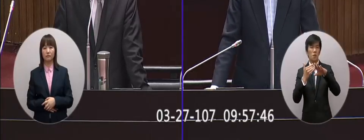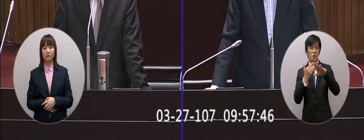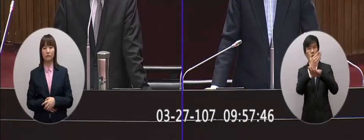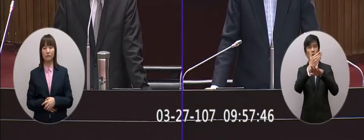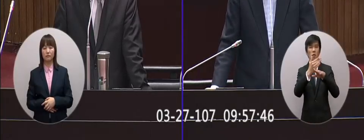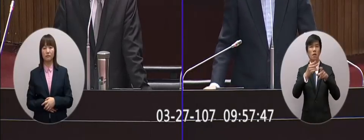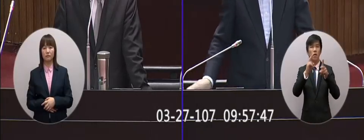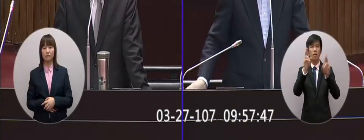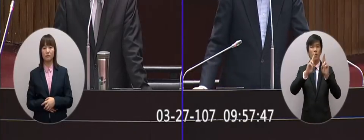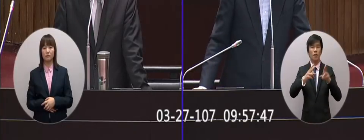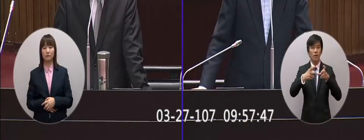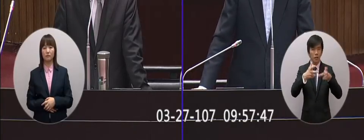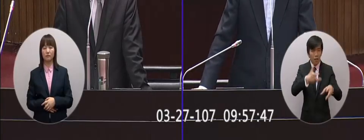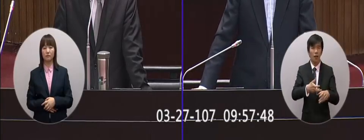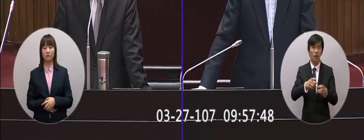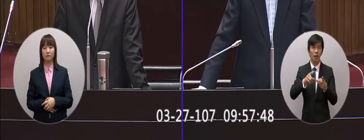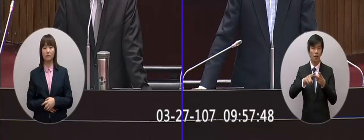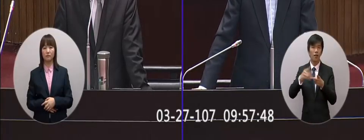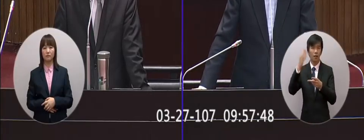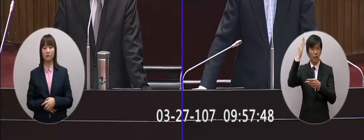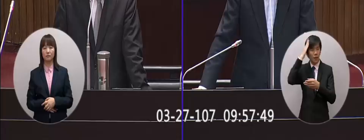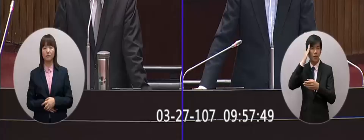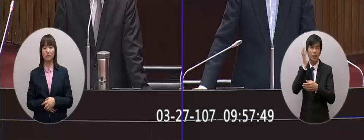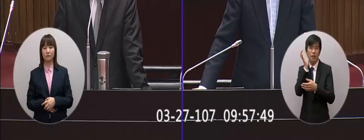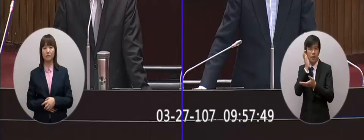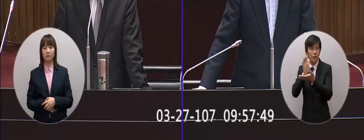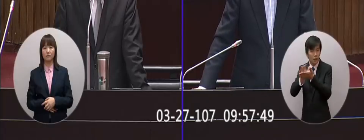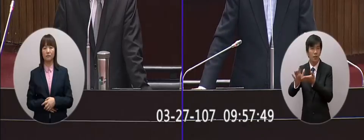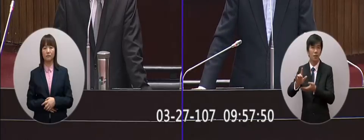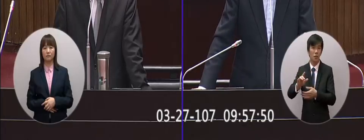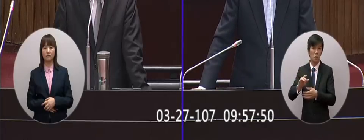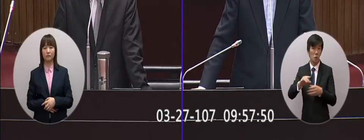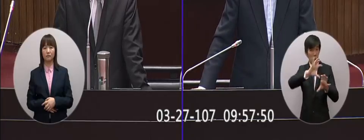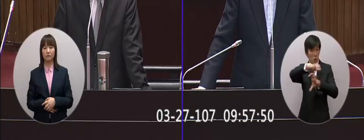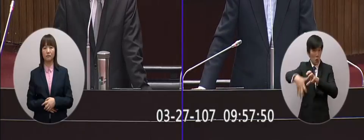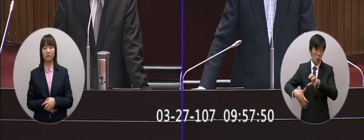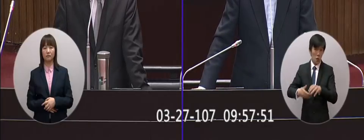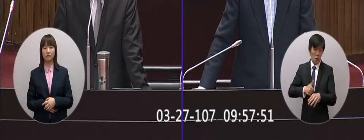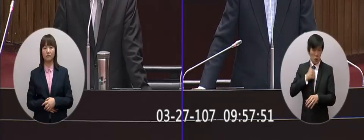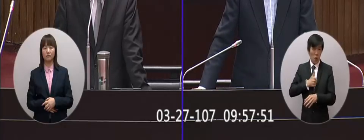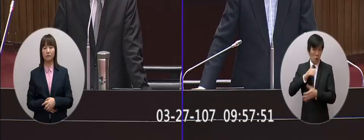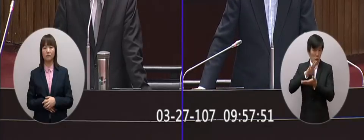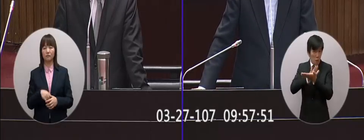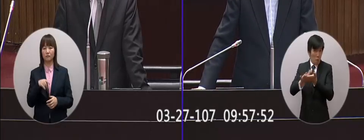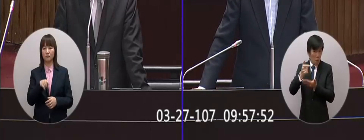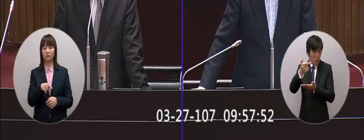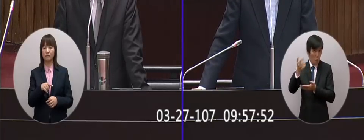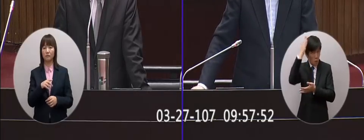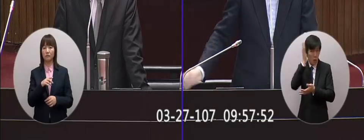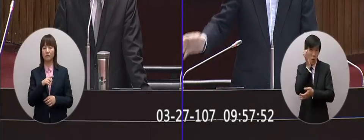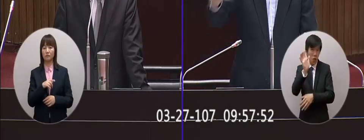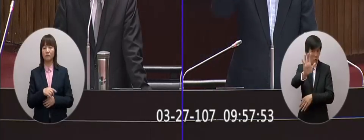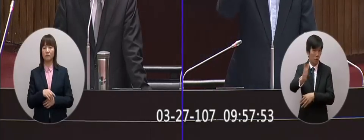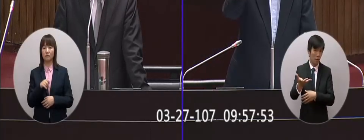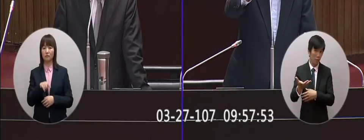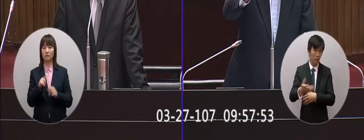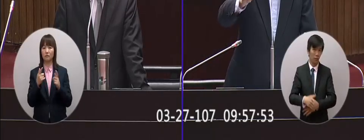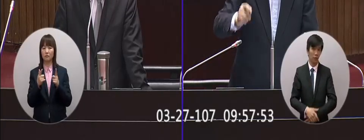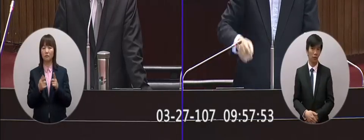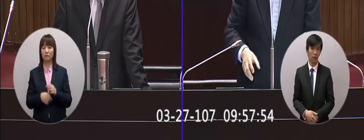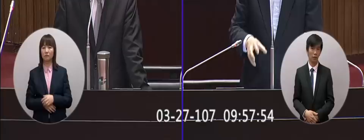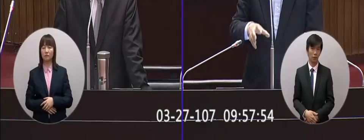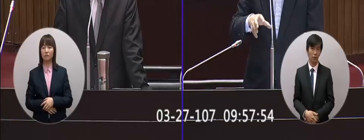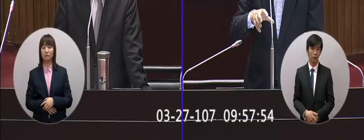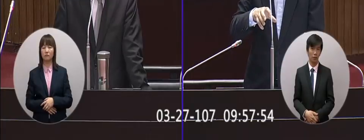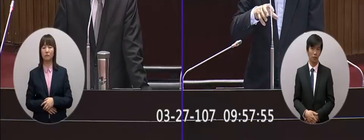电厂了，什么干净的煤，世界上有干净的煤？ 他那个 这样子的东西吗？ 不，他 我刚才